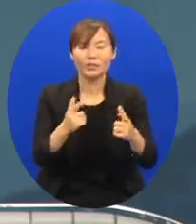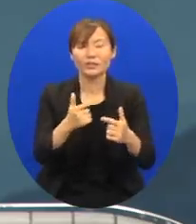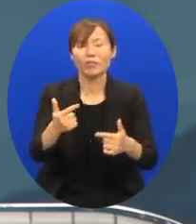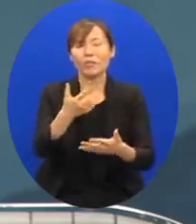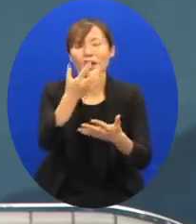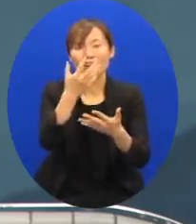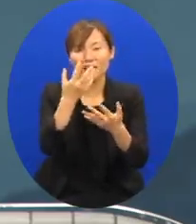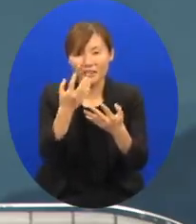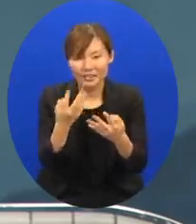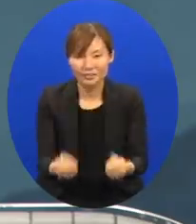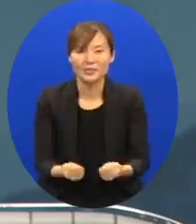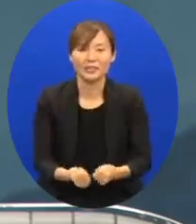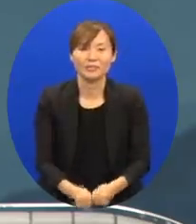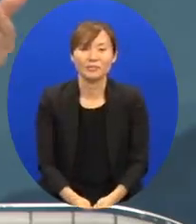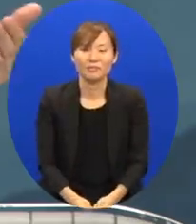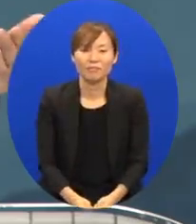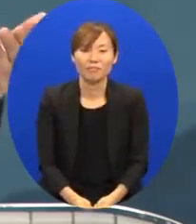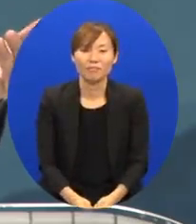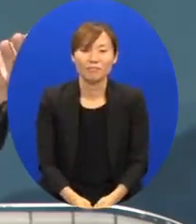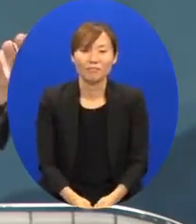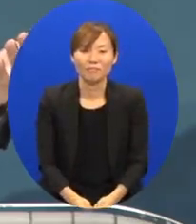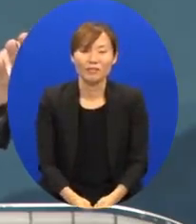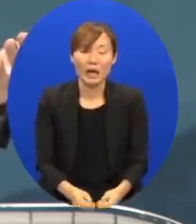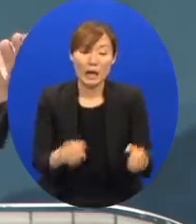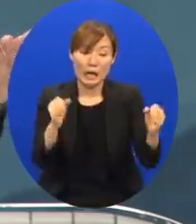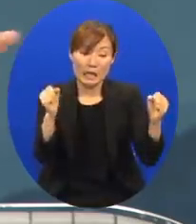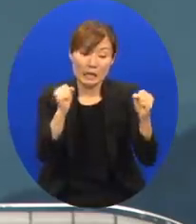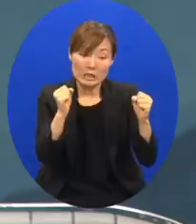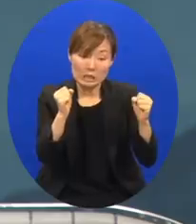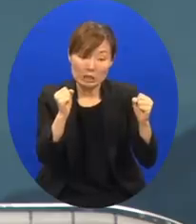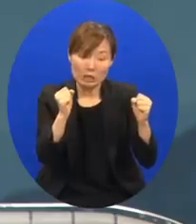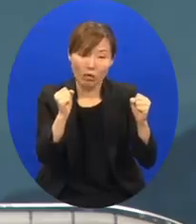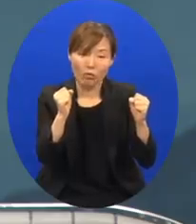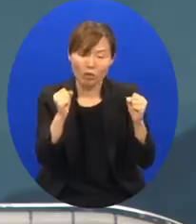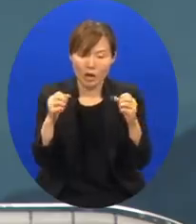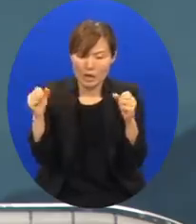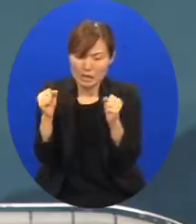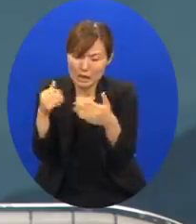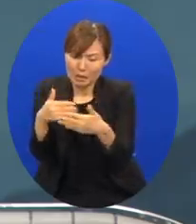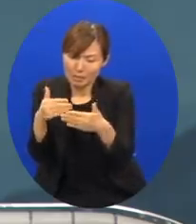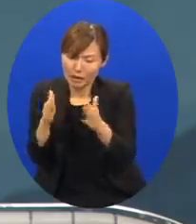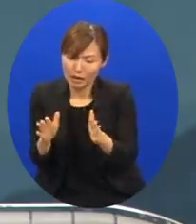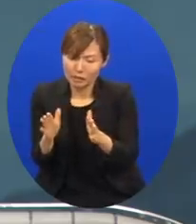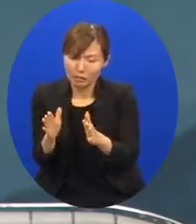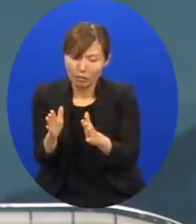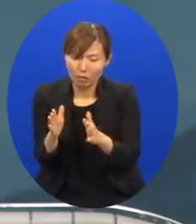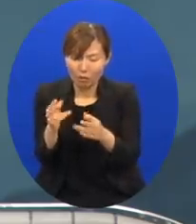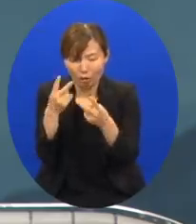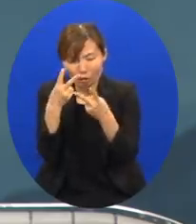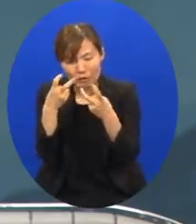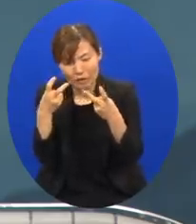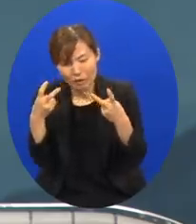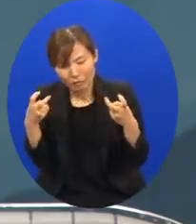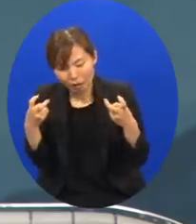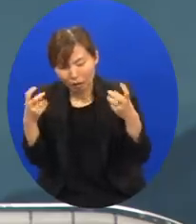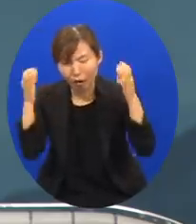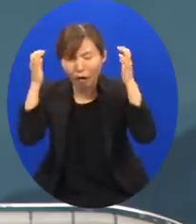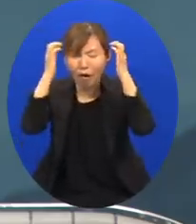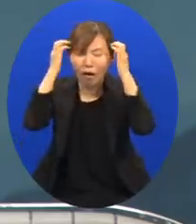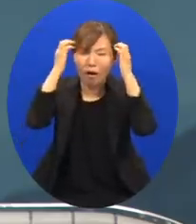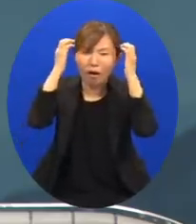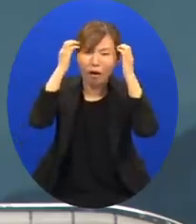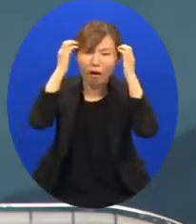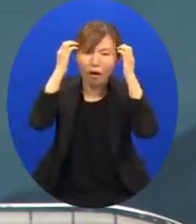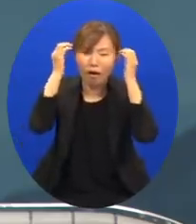여러분 한 겨울에 냉 방에서 잔다고 생각하십시오 얼마나 고통스럽게 씁니다 제가 한번은